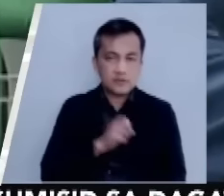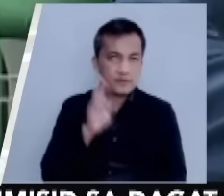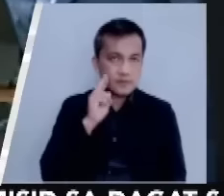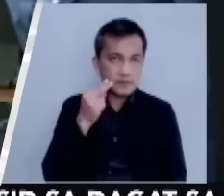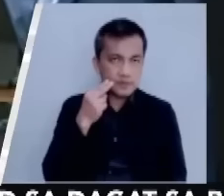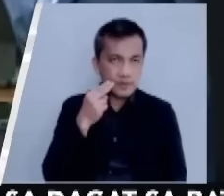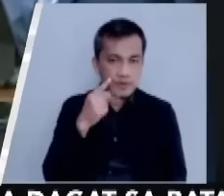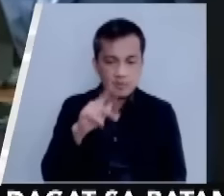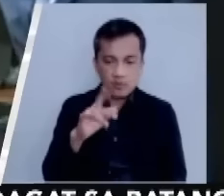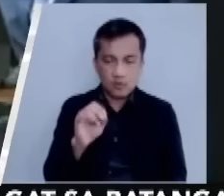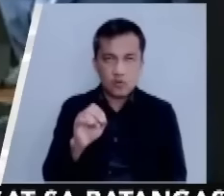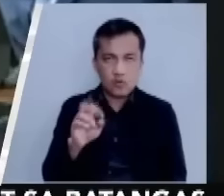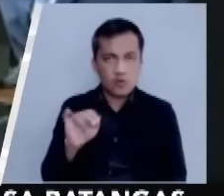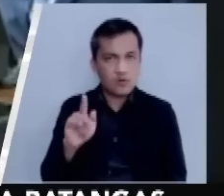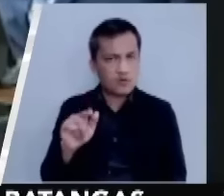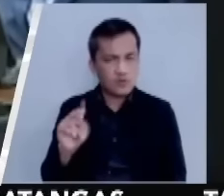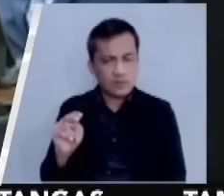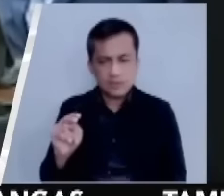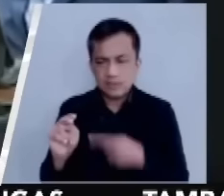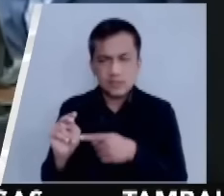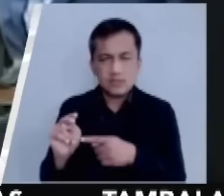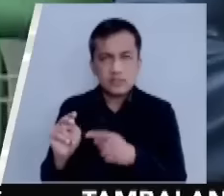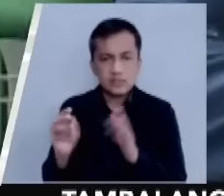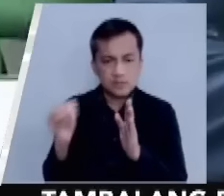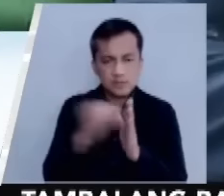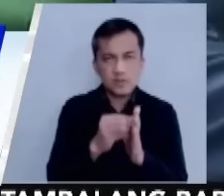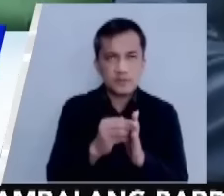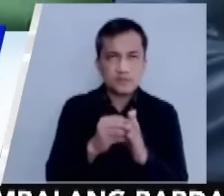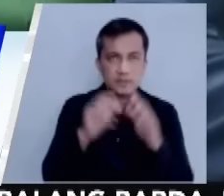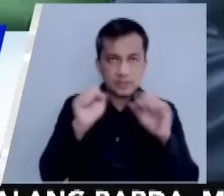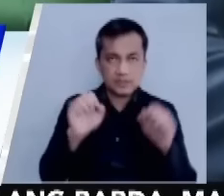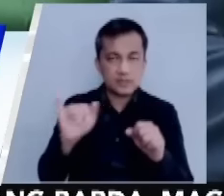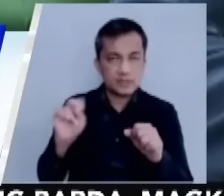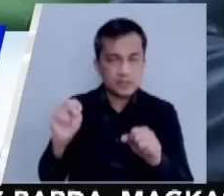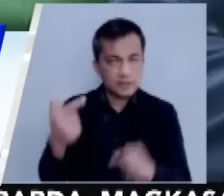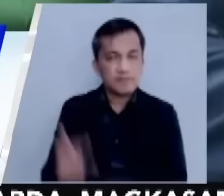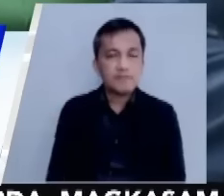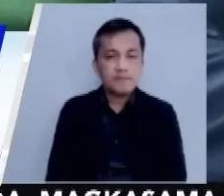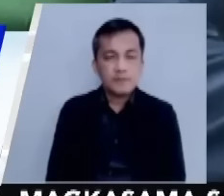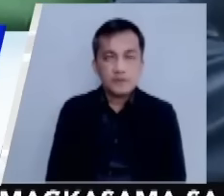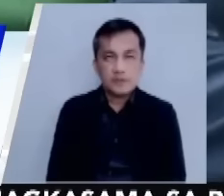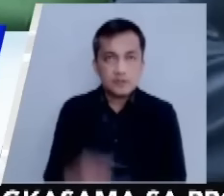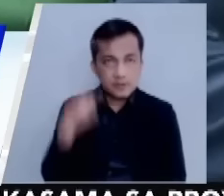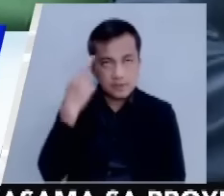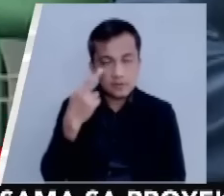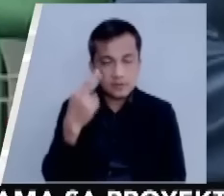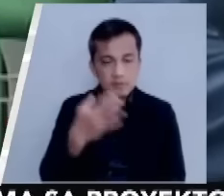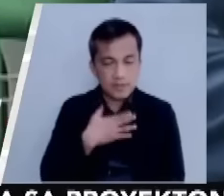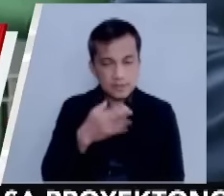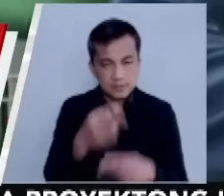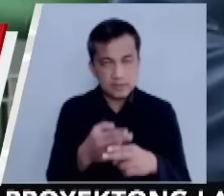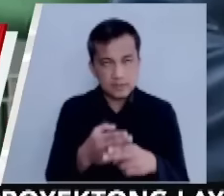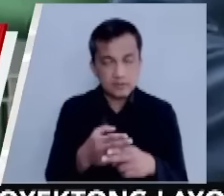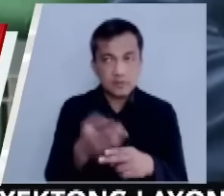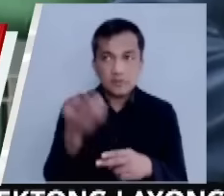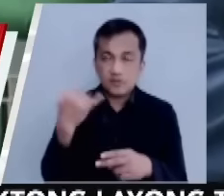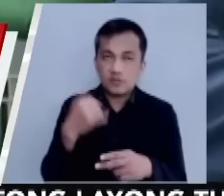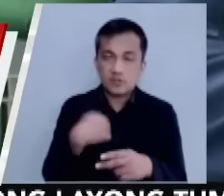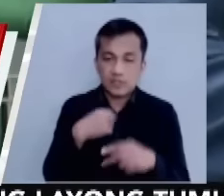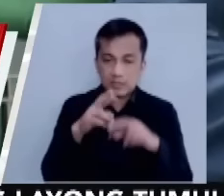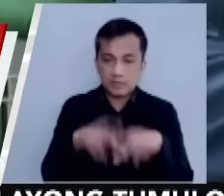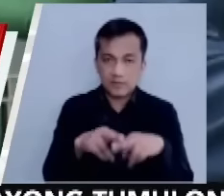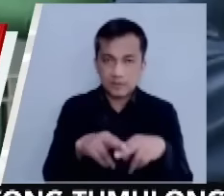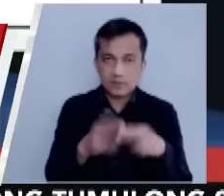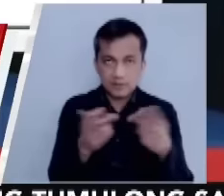Oro One kung saan nakalistang presidente si Yang. The reason why my name was in Oro One is because during that time I rented out the place to